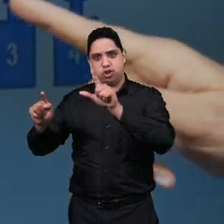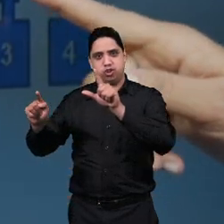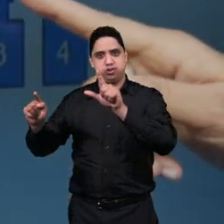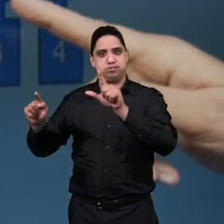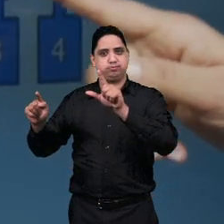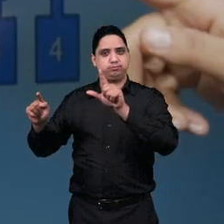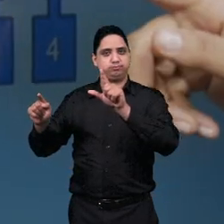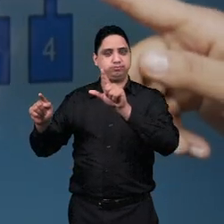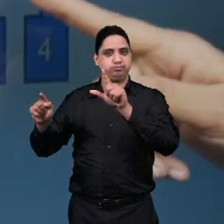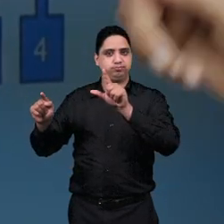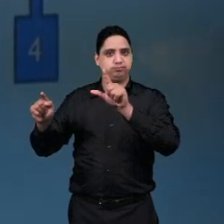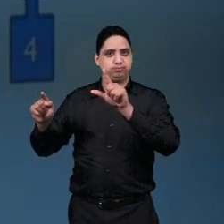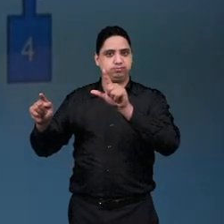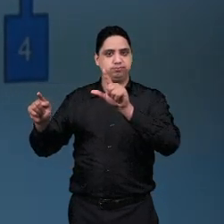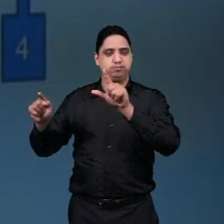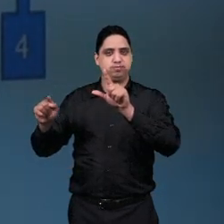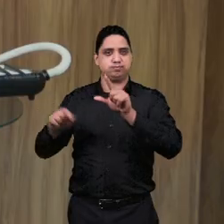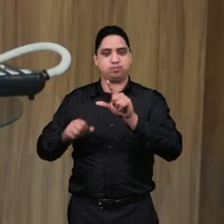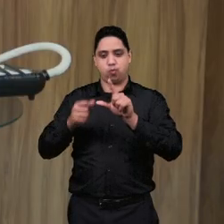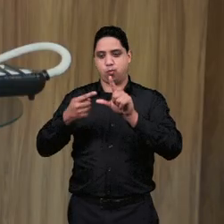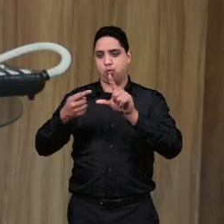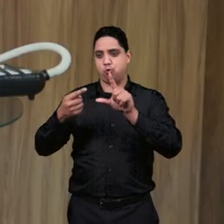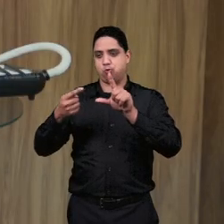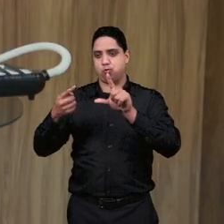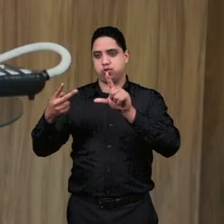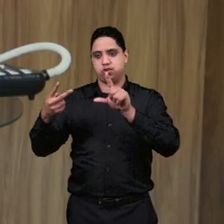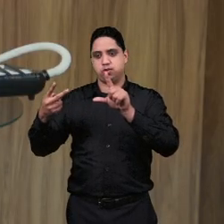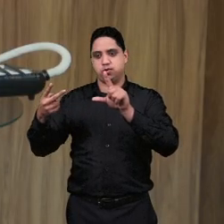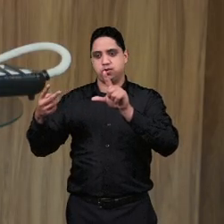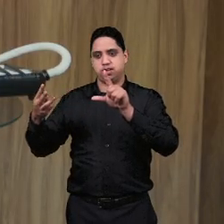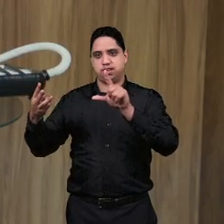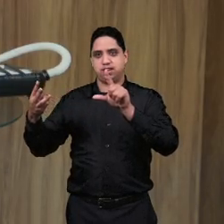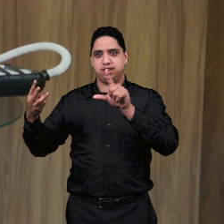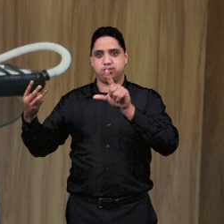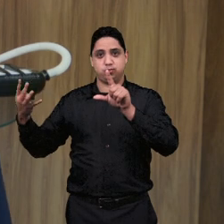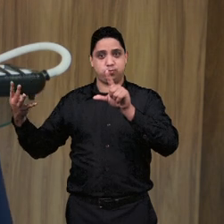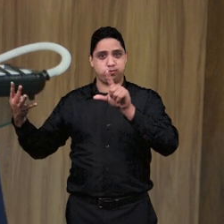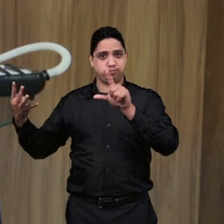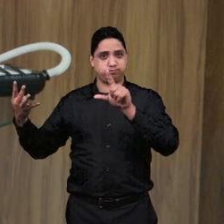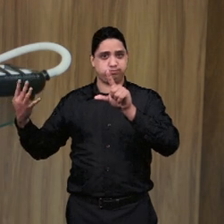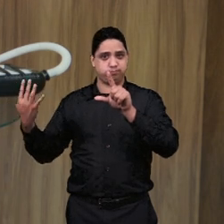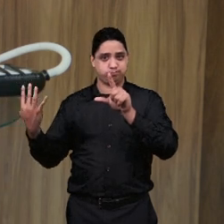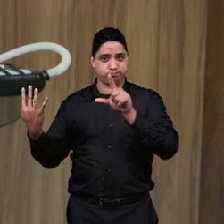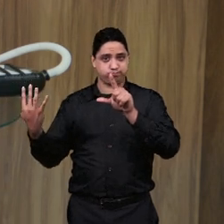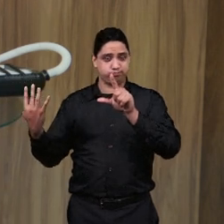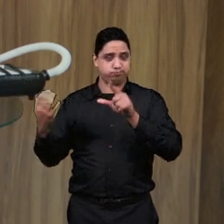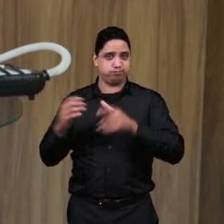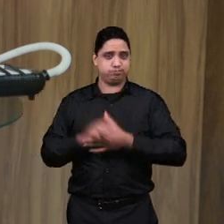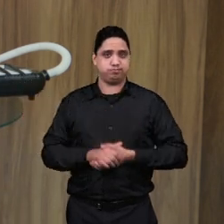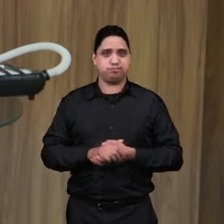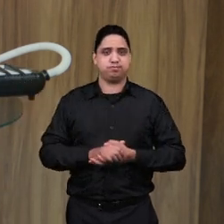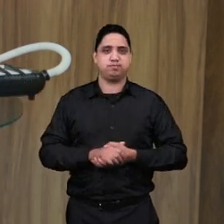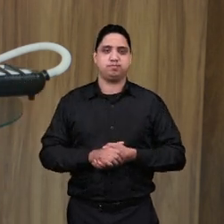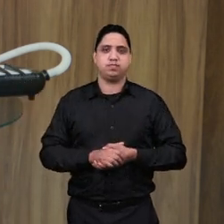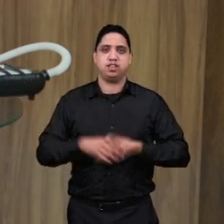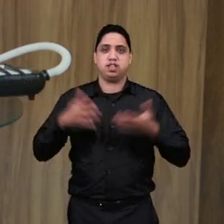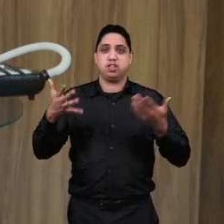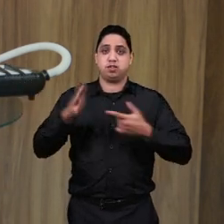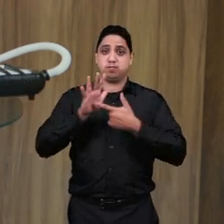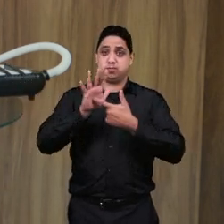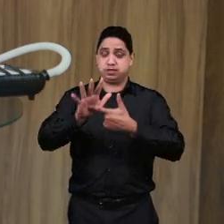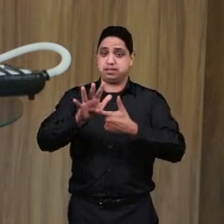Maintenant, Je vais vous montrer dans l'escalette.